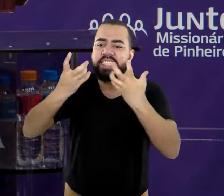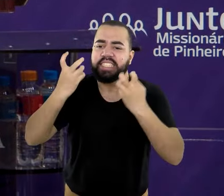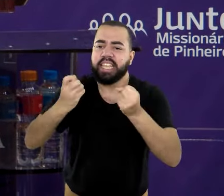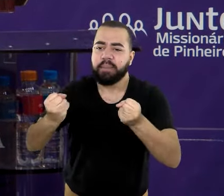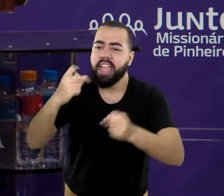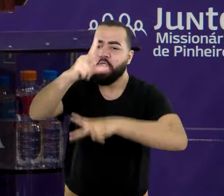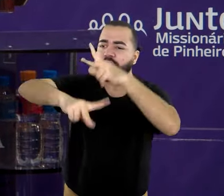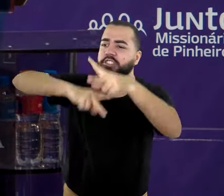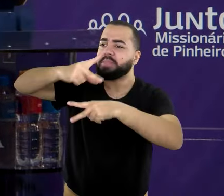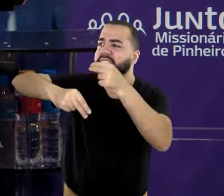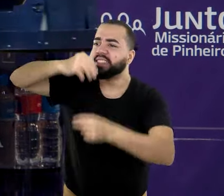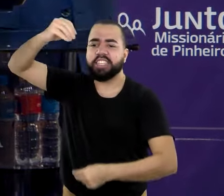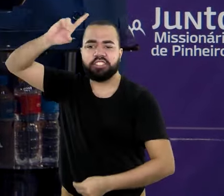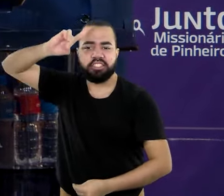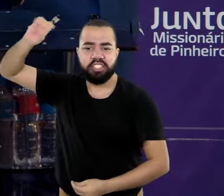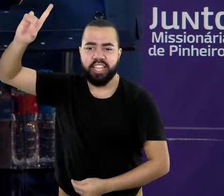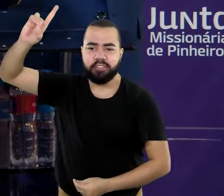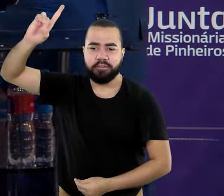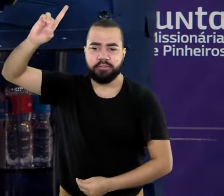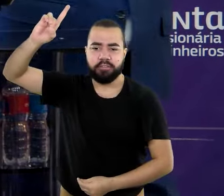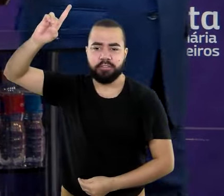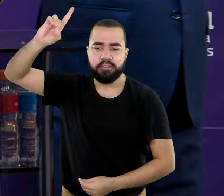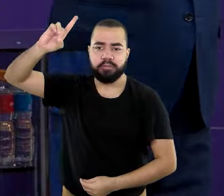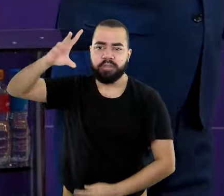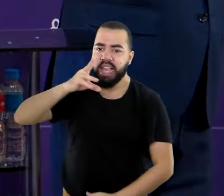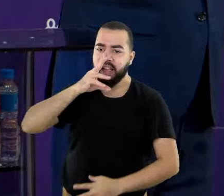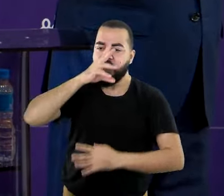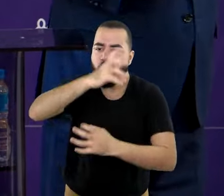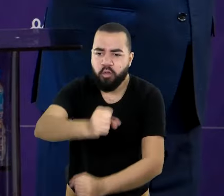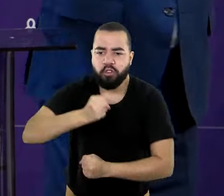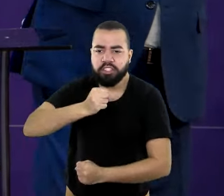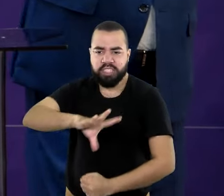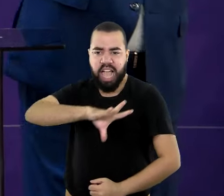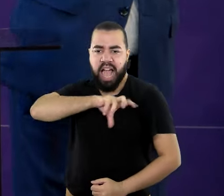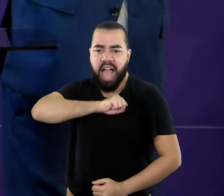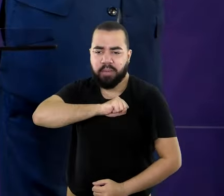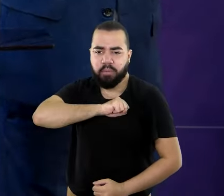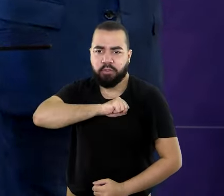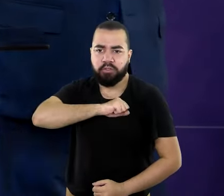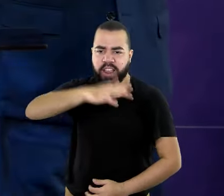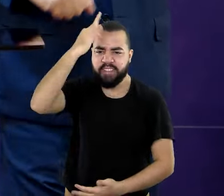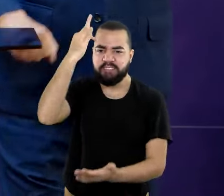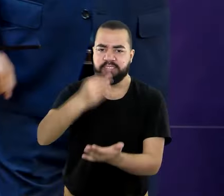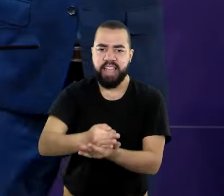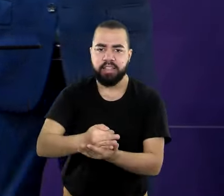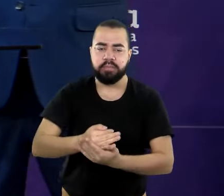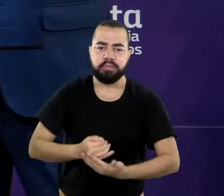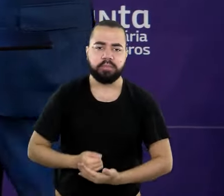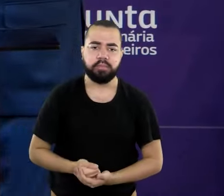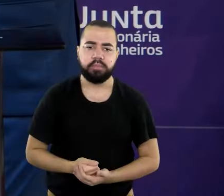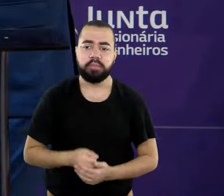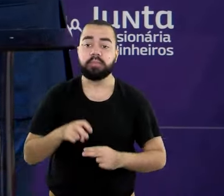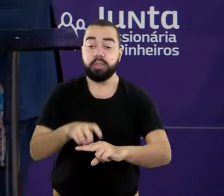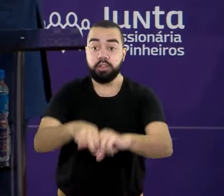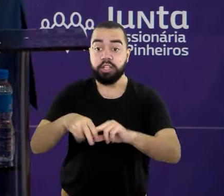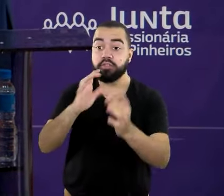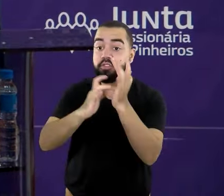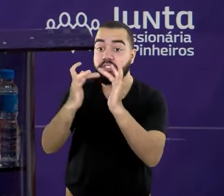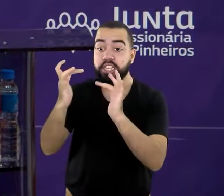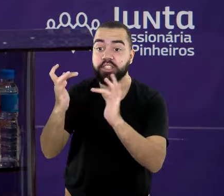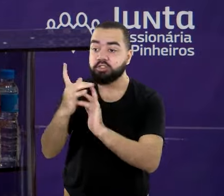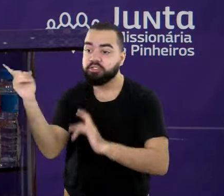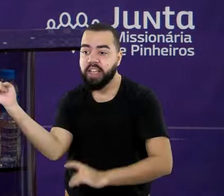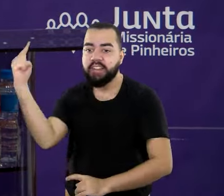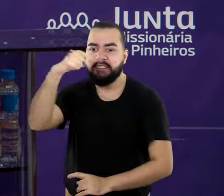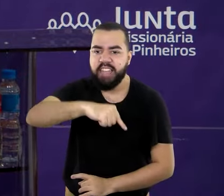vida. 그래서 예수님이 오셔서 그 두려워하는 제자들에게 샬롬 하셨습니다. E por isso Jesus ressurreto veio para os seus